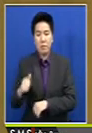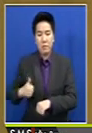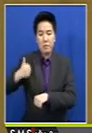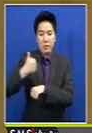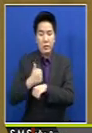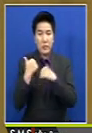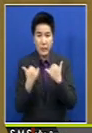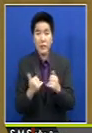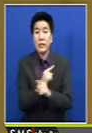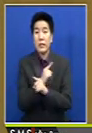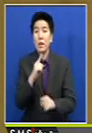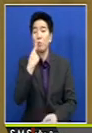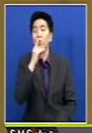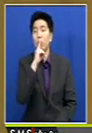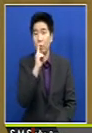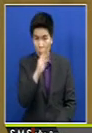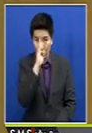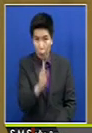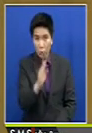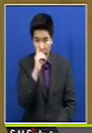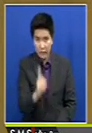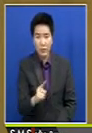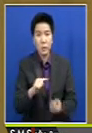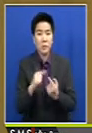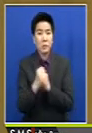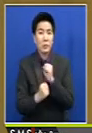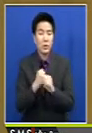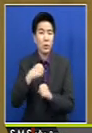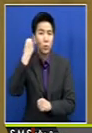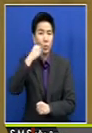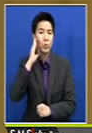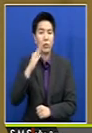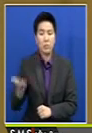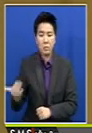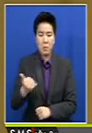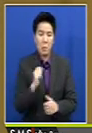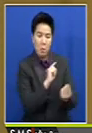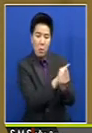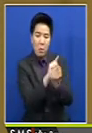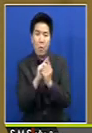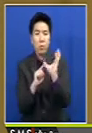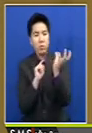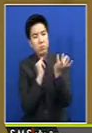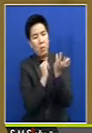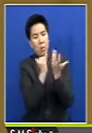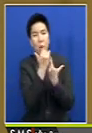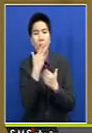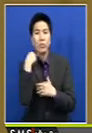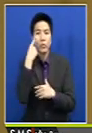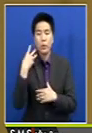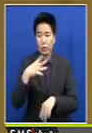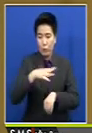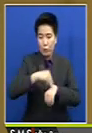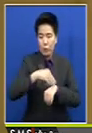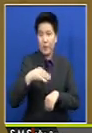บดีแต่ถ้าพูดกันอย่างเป็นธรรมแล้วหลายปีที่ผ่านมาโดนัลด์ทรัมป์ก็ไปพบผู้นำจากทั่วโลกนะทั้งนางงามสวีเด